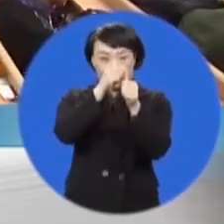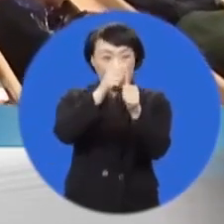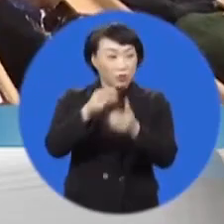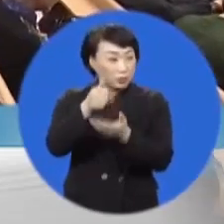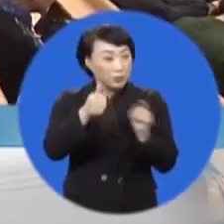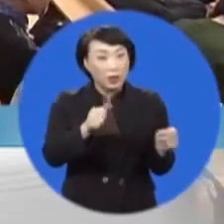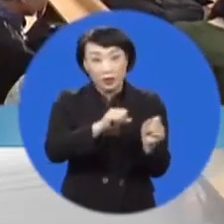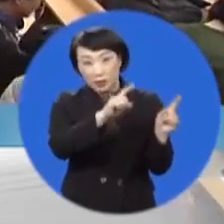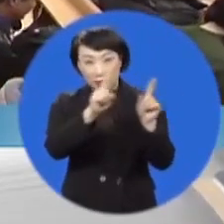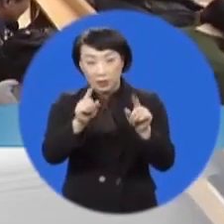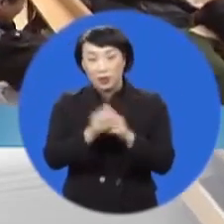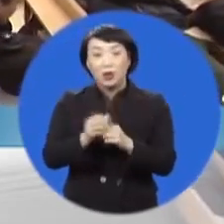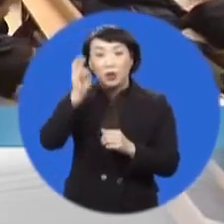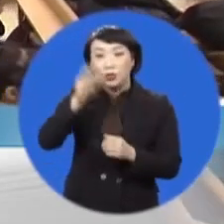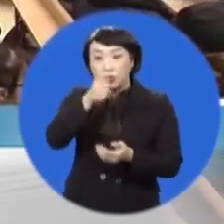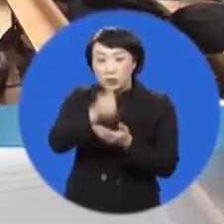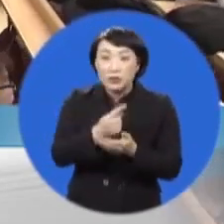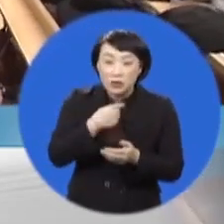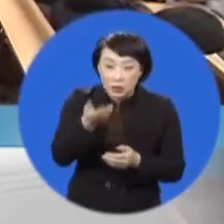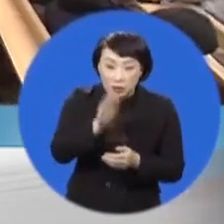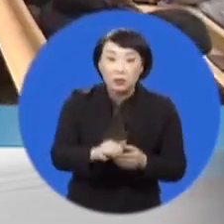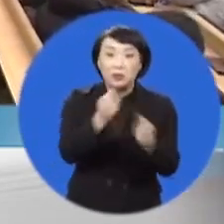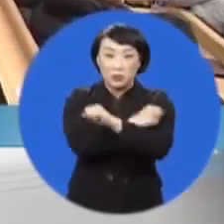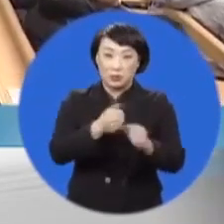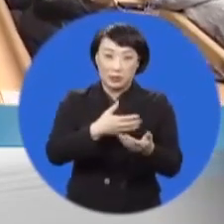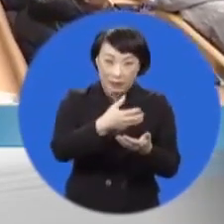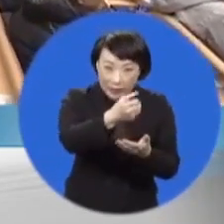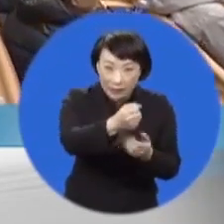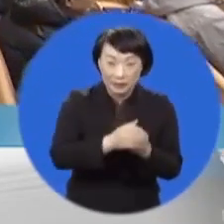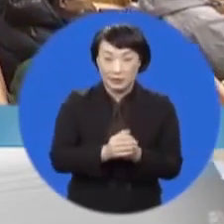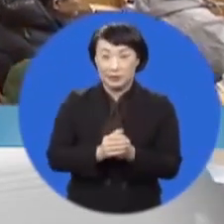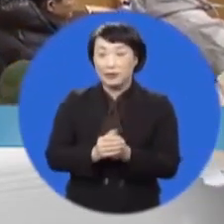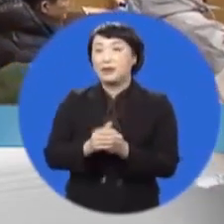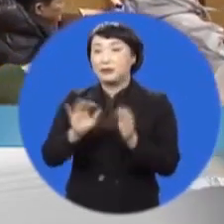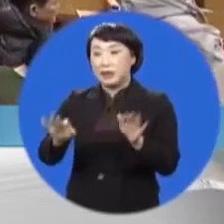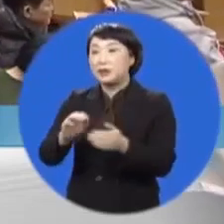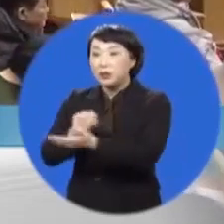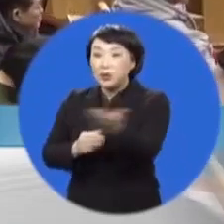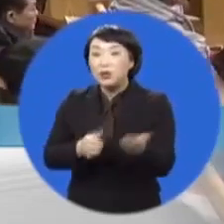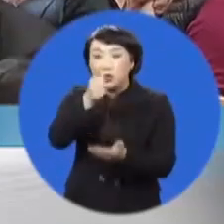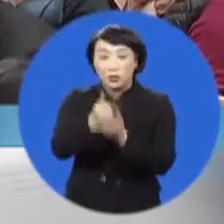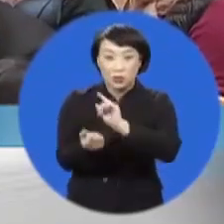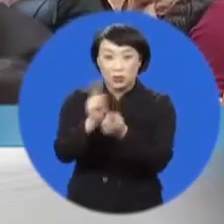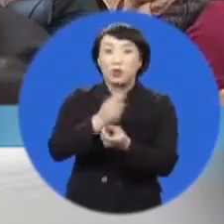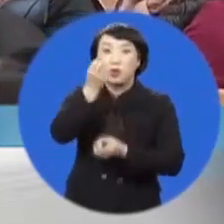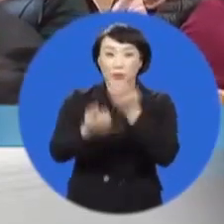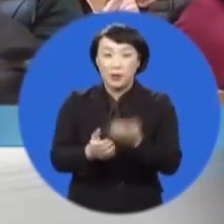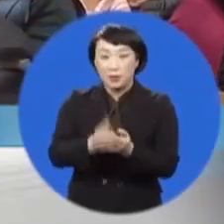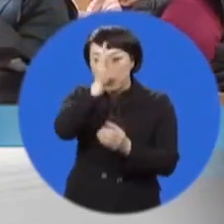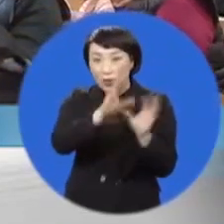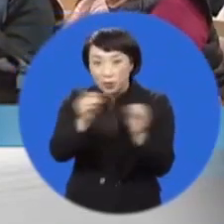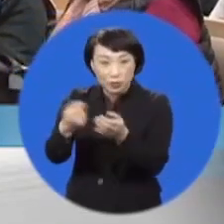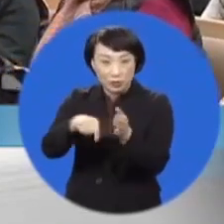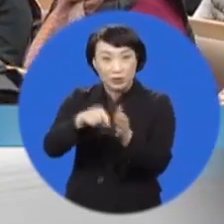라 혹시 최를 범하여 쓸 지라도 사하심을 얻으리라 이러므로 너희 최를 서로 고 하며 병 낫기를 위하여